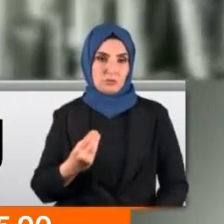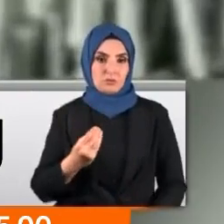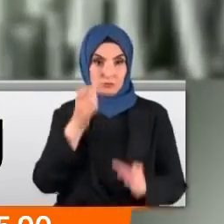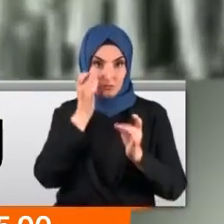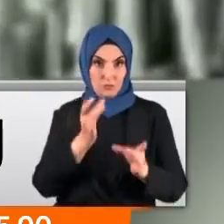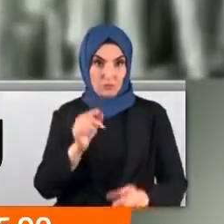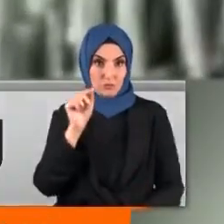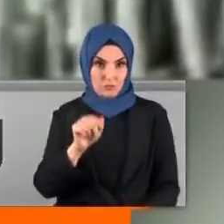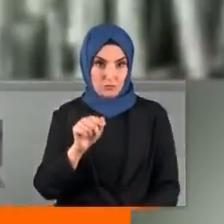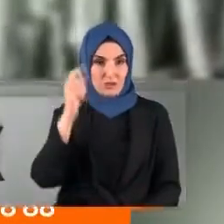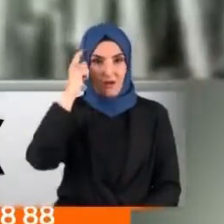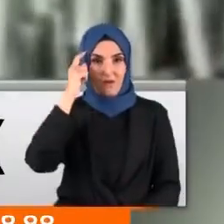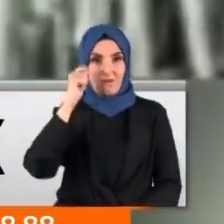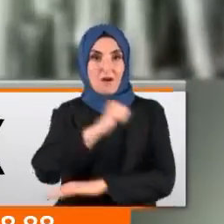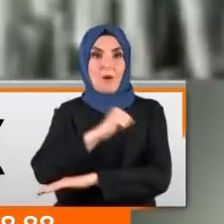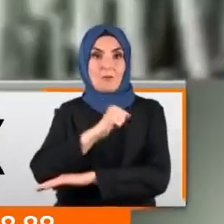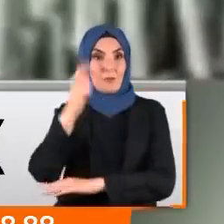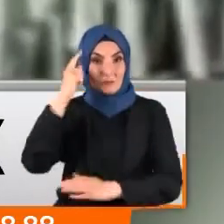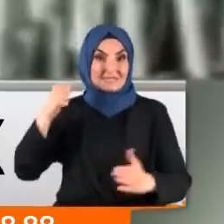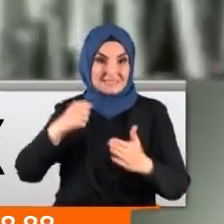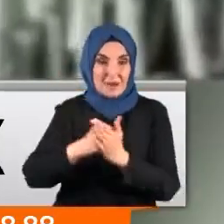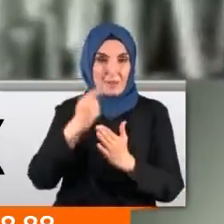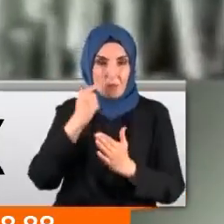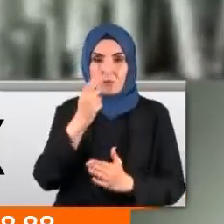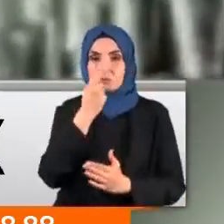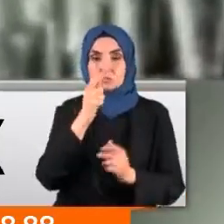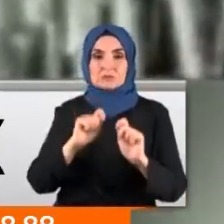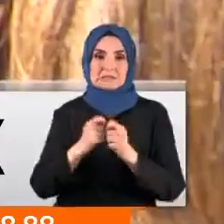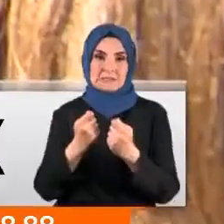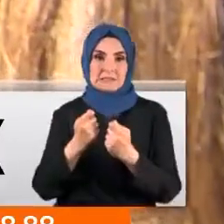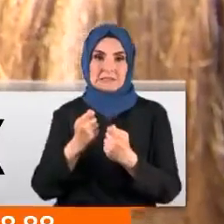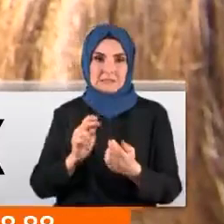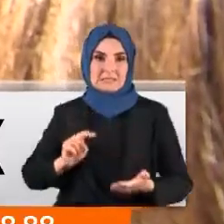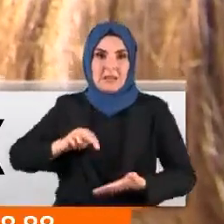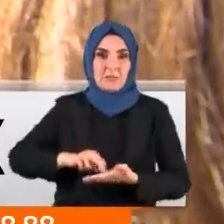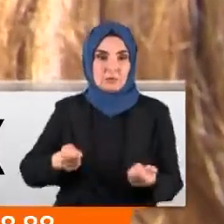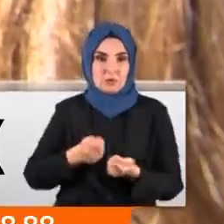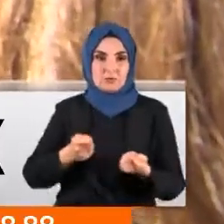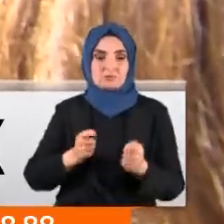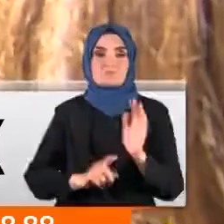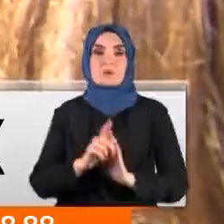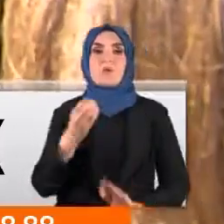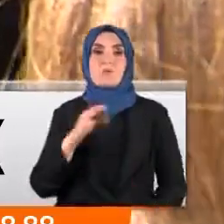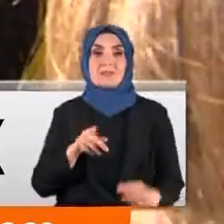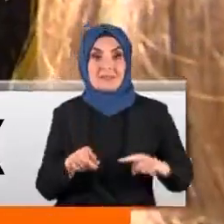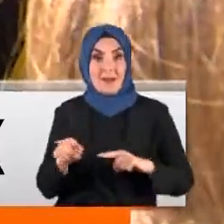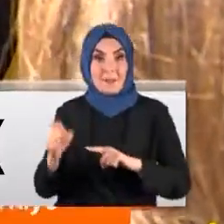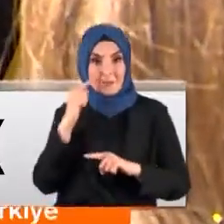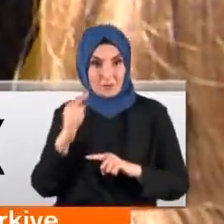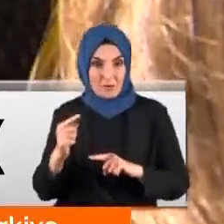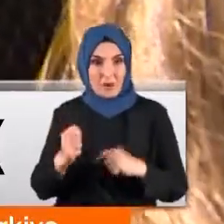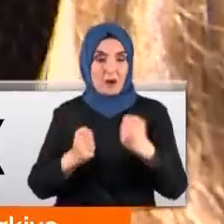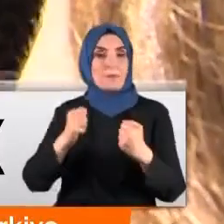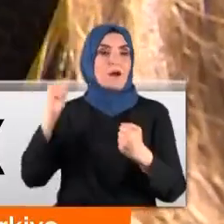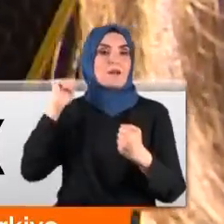kafasını kamyona çarptığı an aslında boynunu kırdı. Kalkmaya çalıştı, başaramadı. Kovalarken kafasını çarpıyor arabanın arkasından, sonra